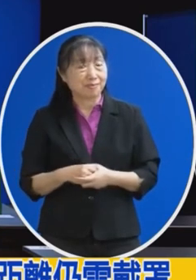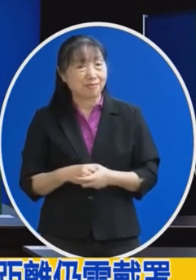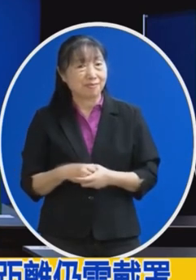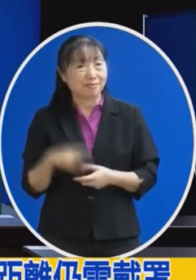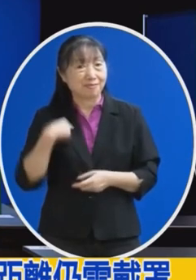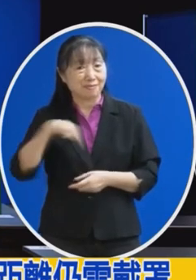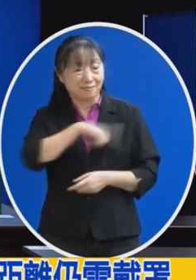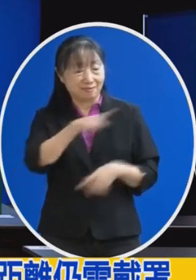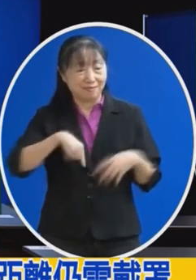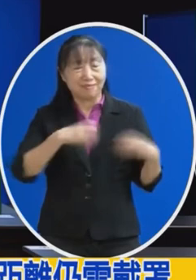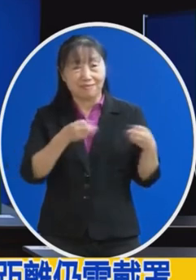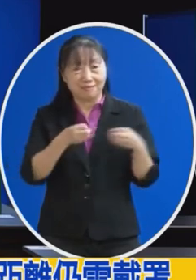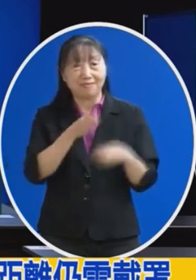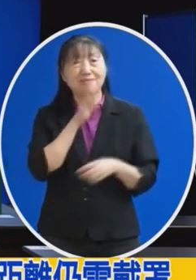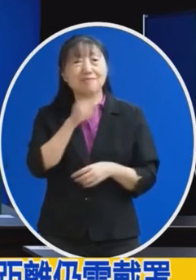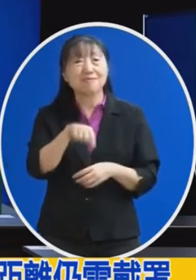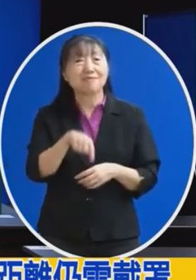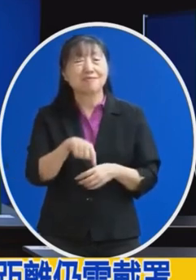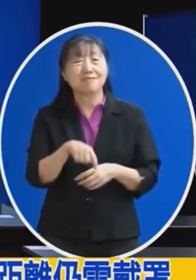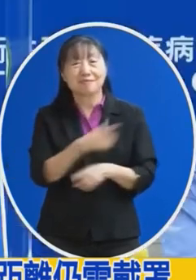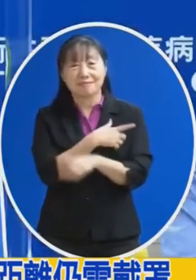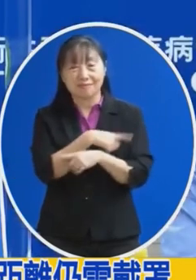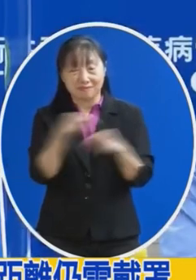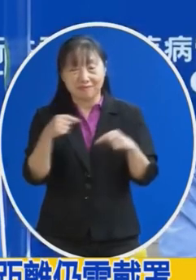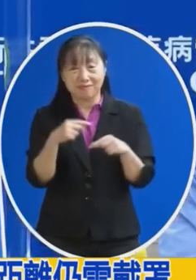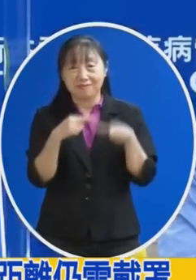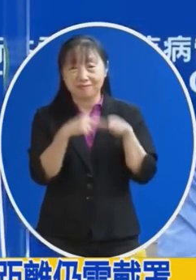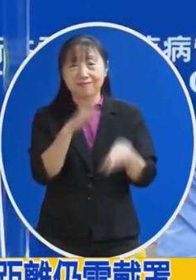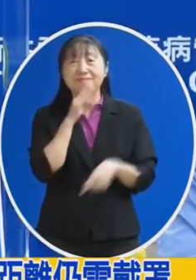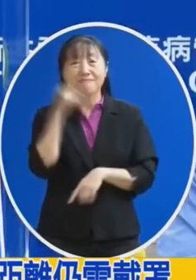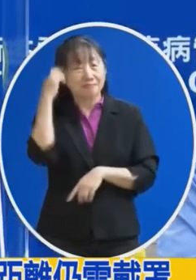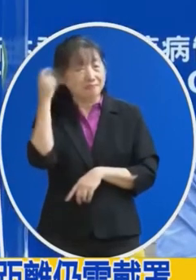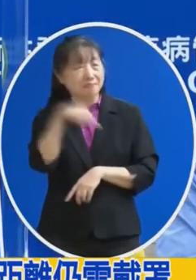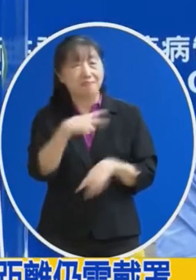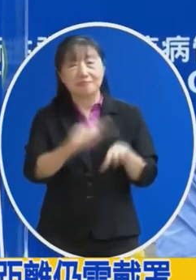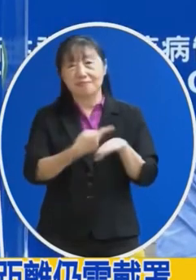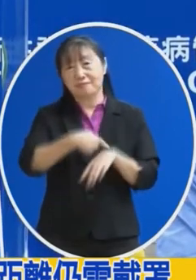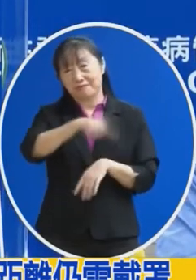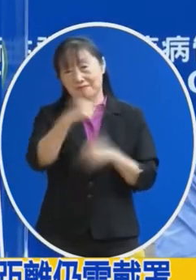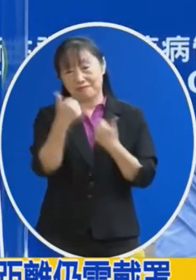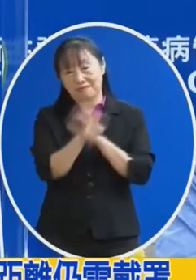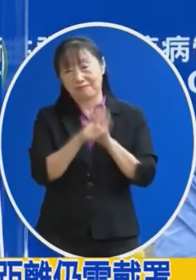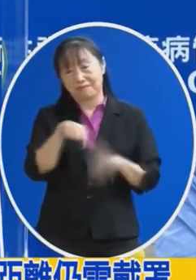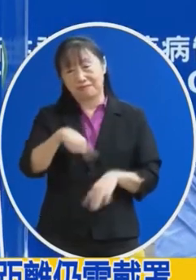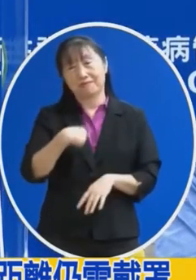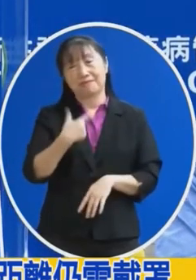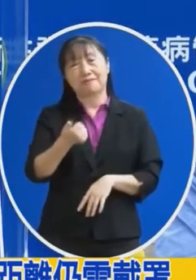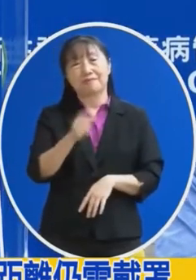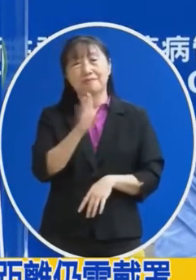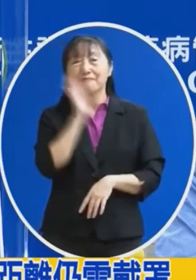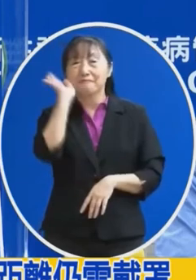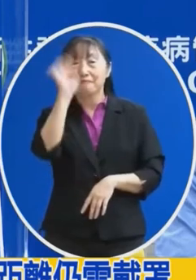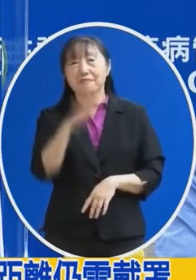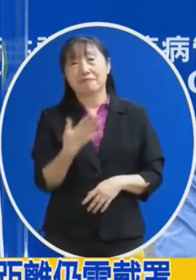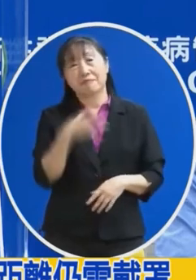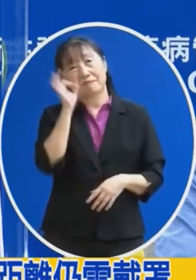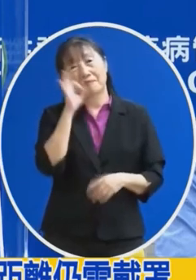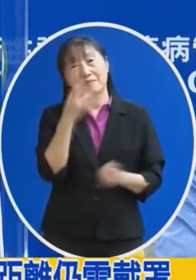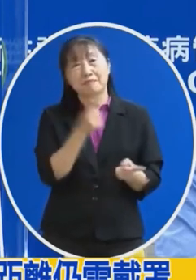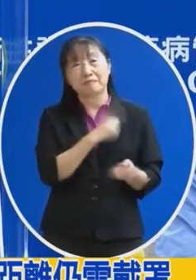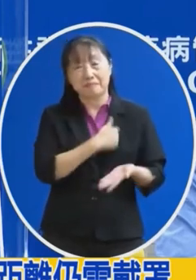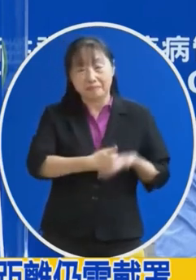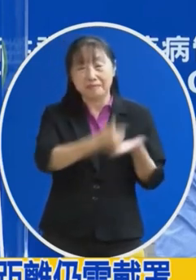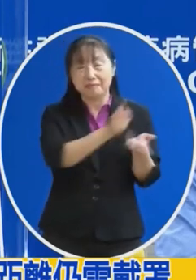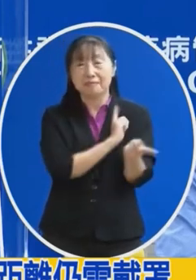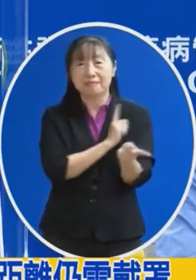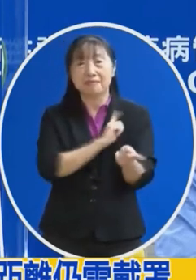我们大家在谈论的时候一致的那个感觉了哈。那当然，未来要不要还要看尊重他个人